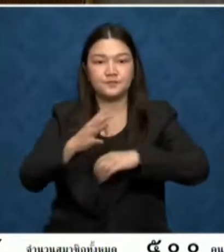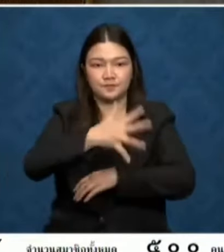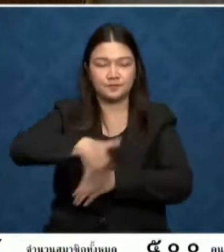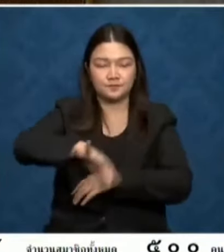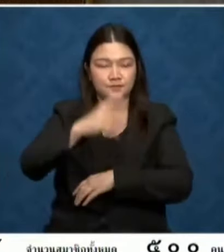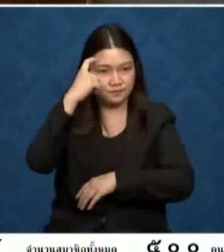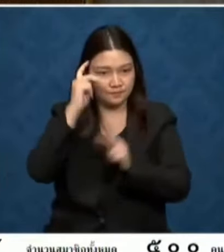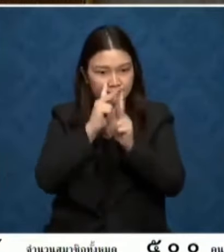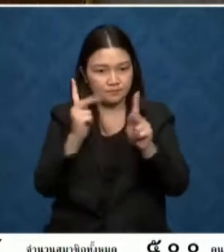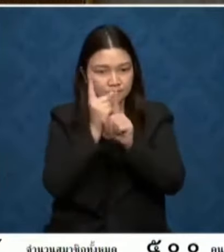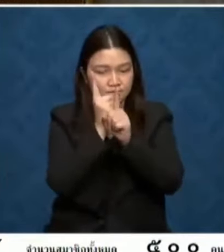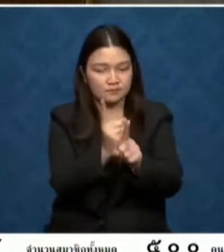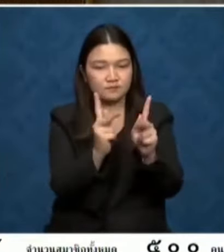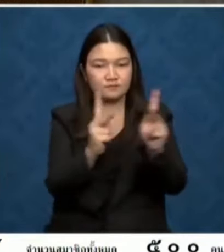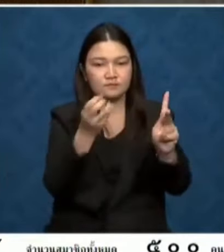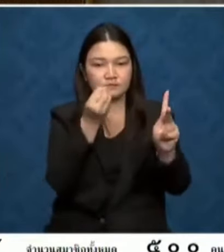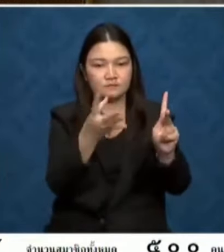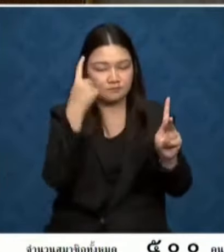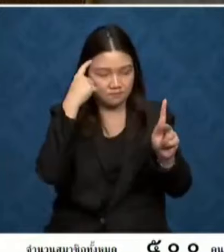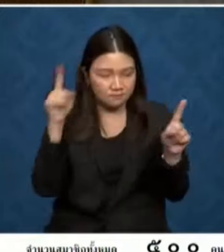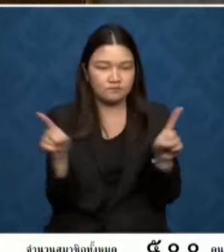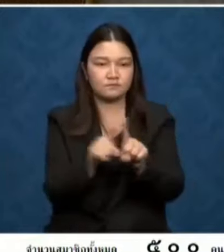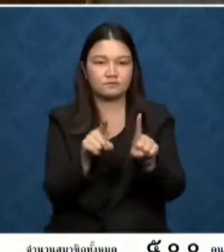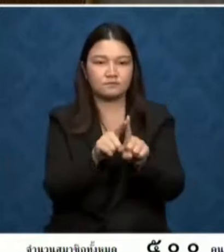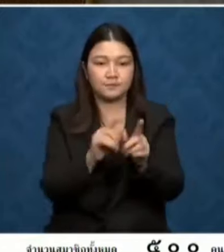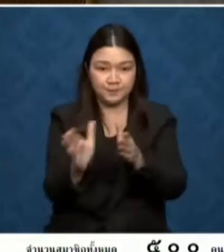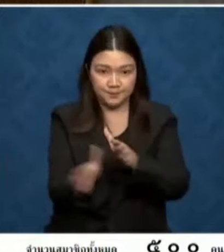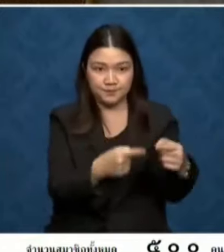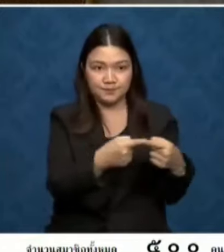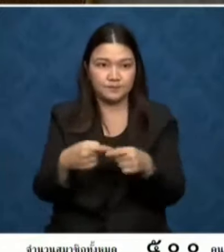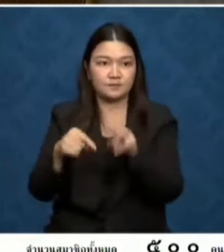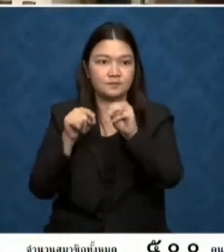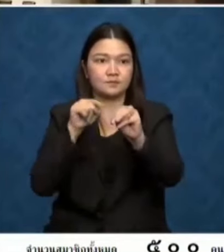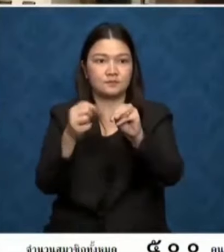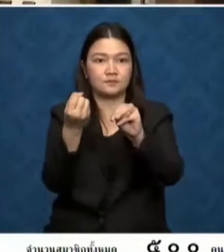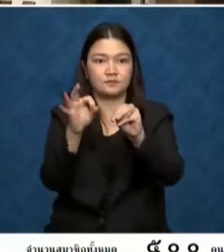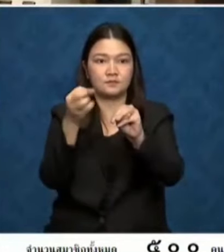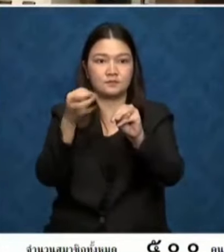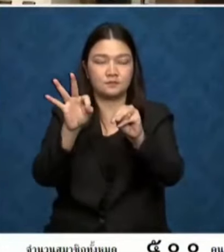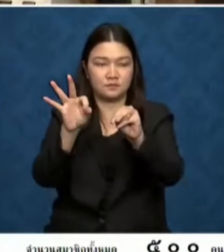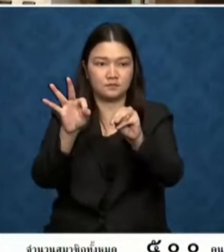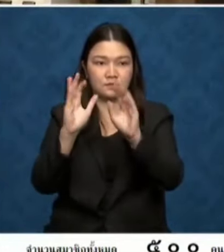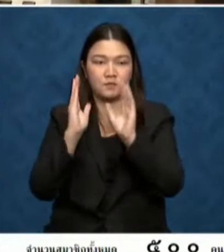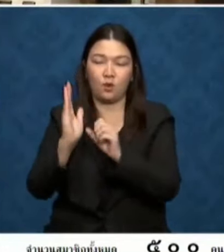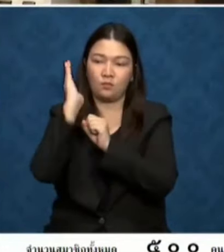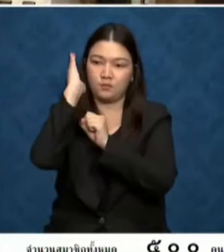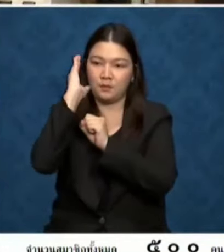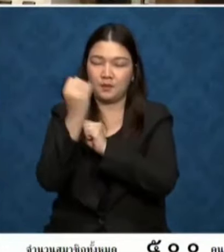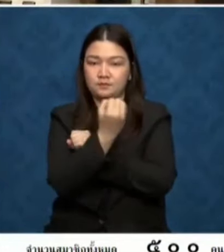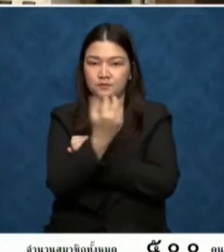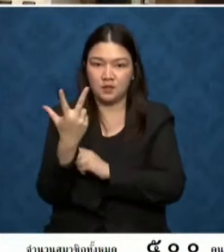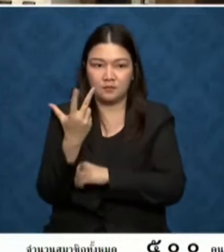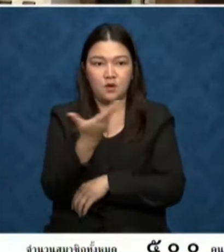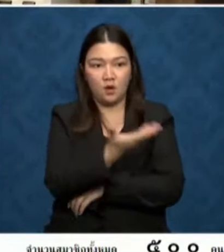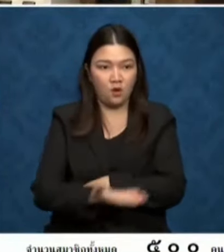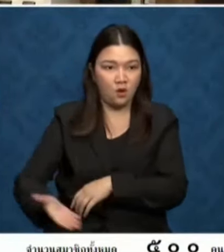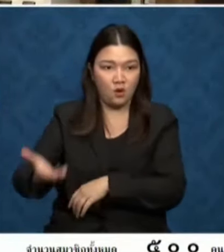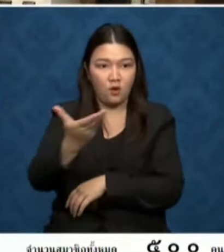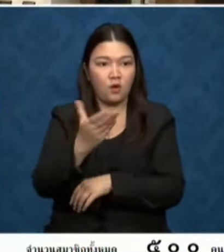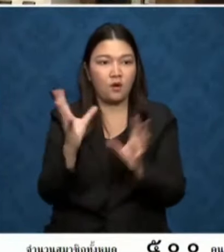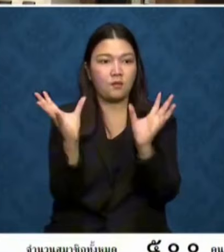เสียงข้างมากครับมาตราต่อไปมาตราที่19ครับมีผู้อภิปรายแค่3ท่านนะครับขอที่ประชุม